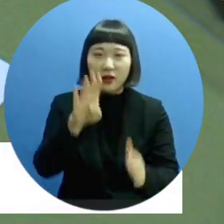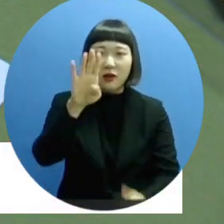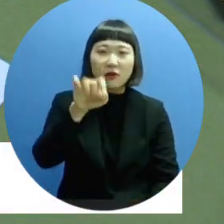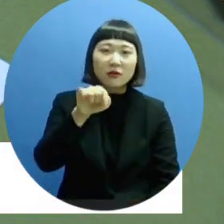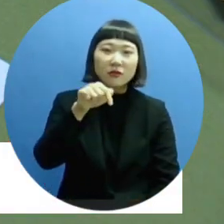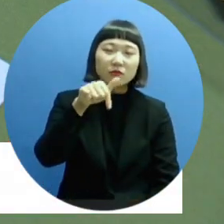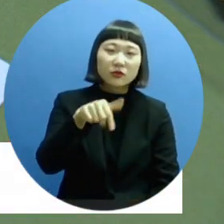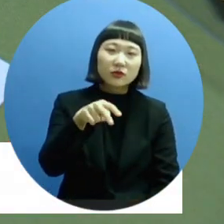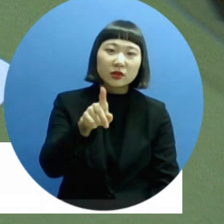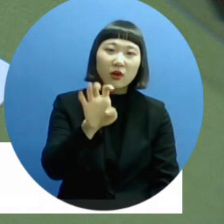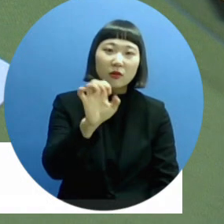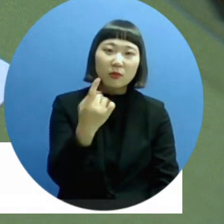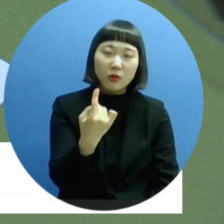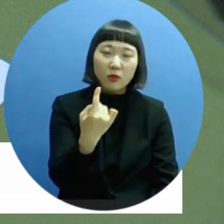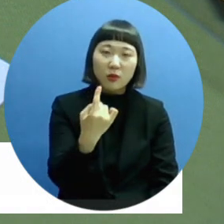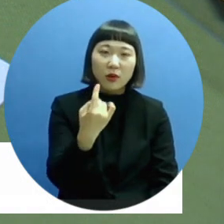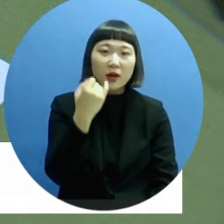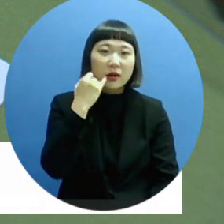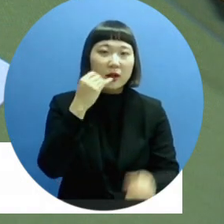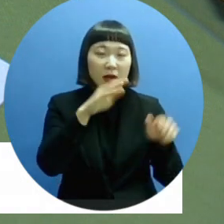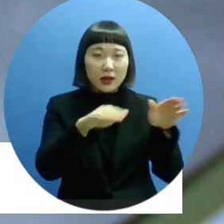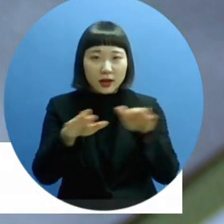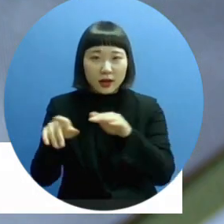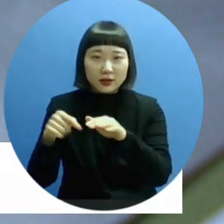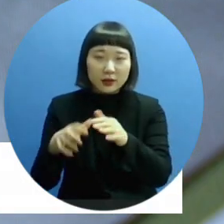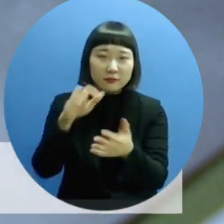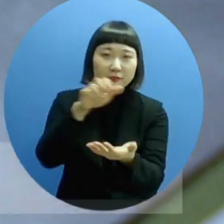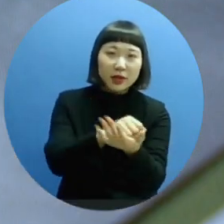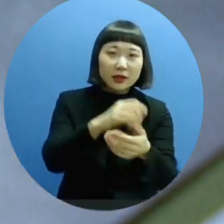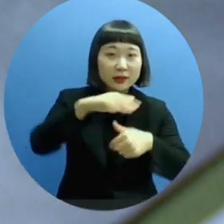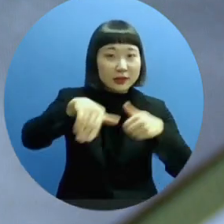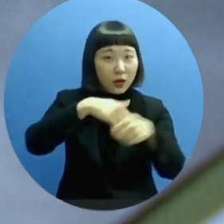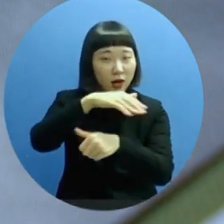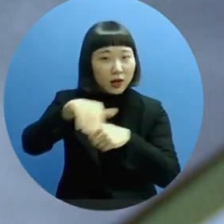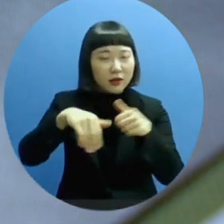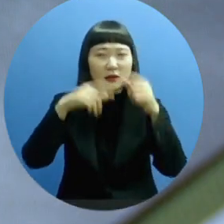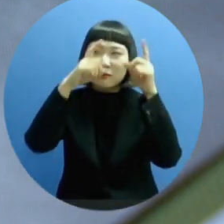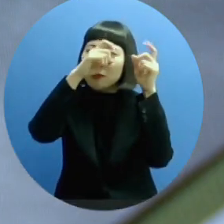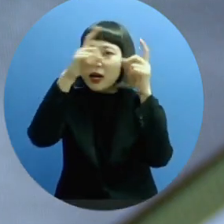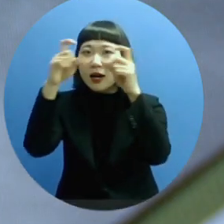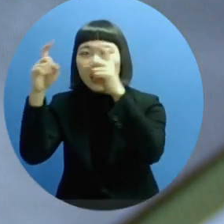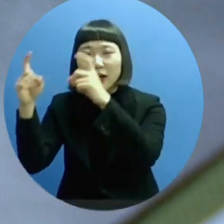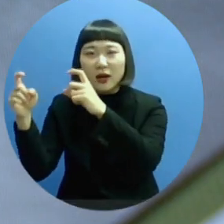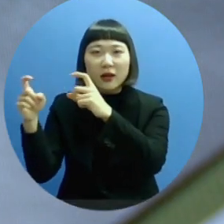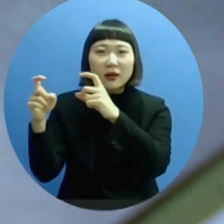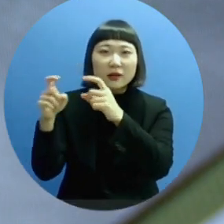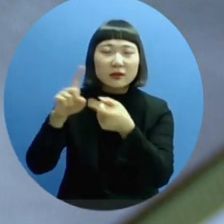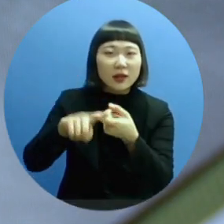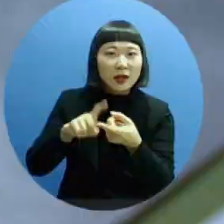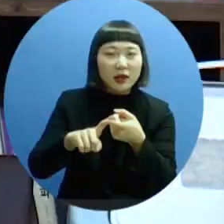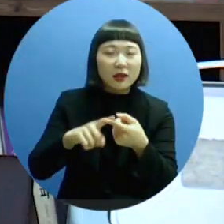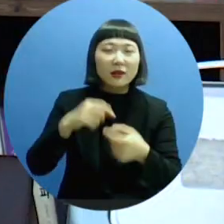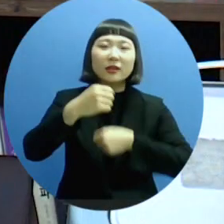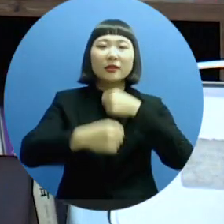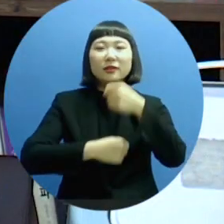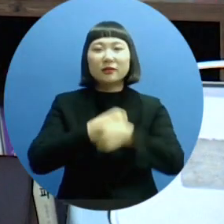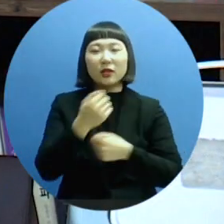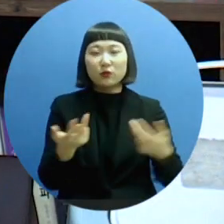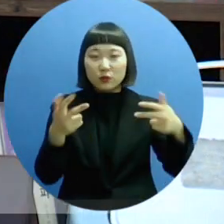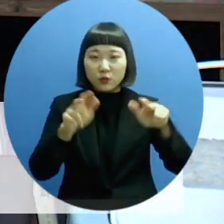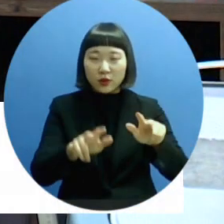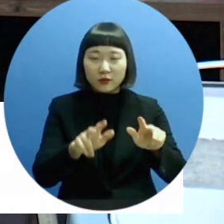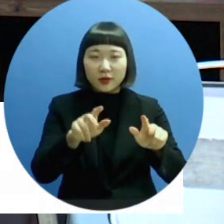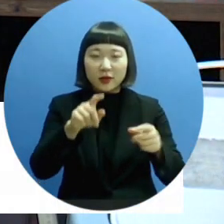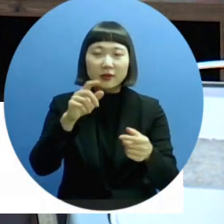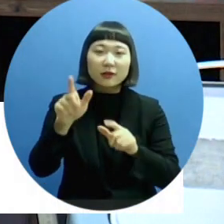상황을 포착한 사진이 남아있습니다. 실제로 자유공원 부조상과는 전혀 다른 모습입니다. 아주 세계적으로 유명한